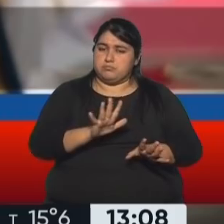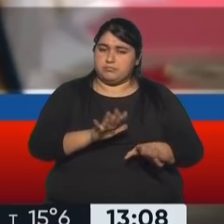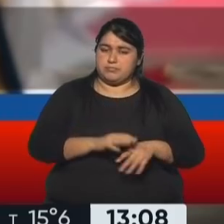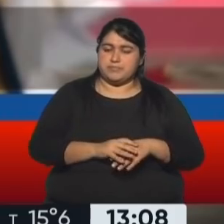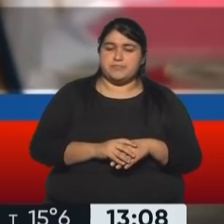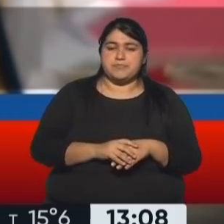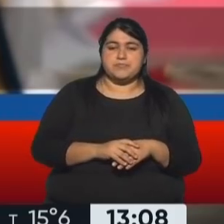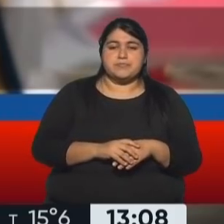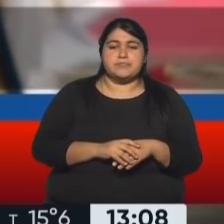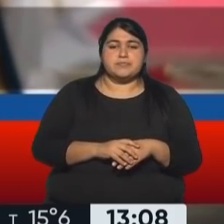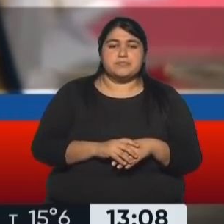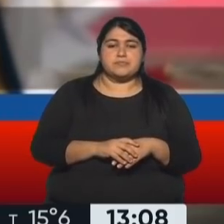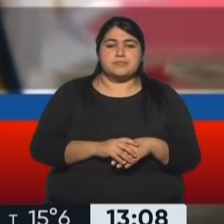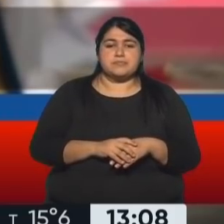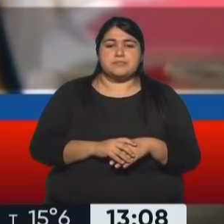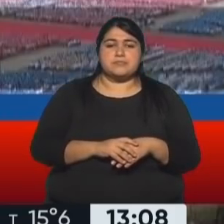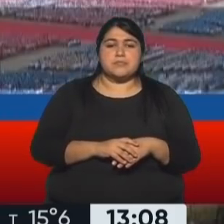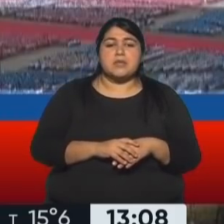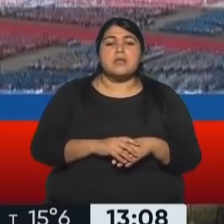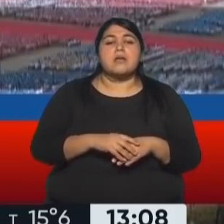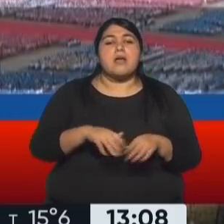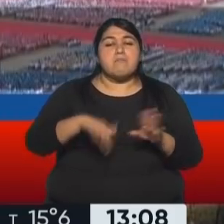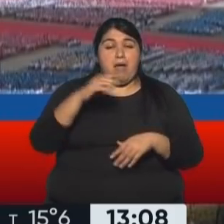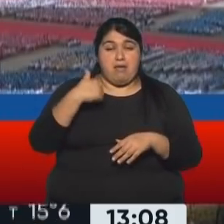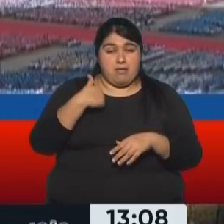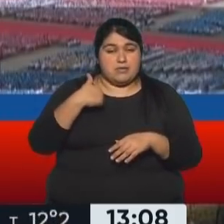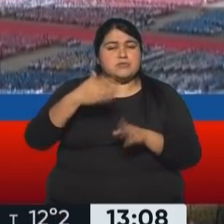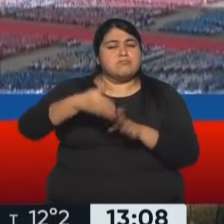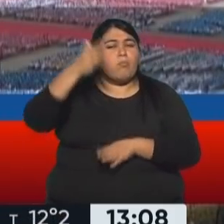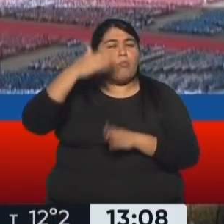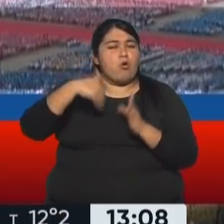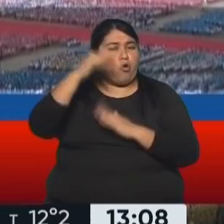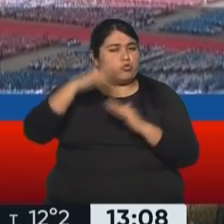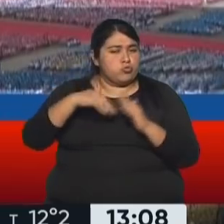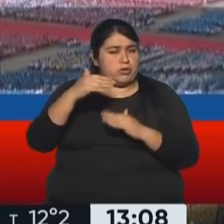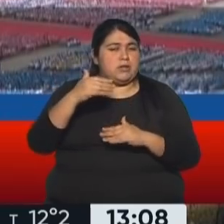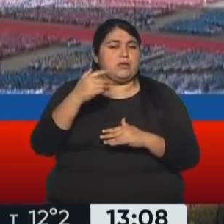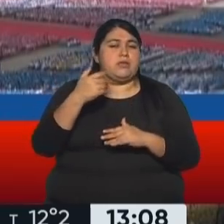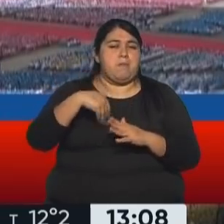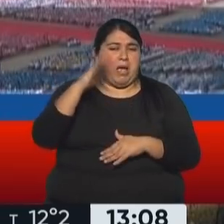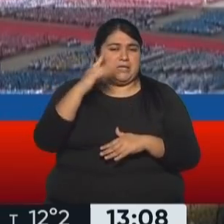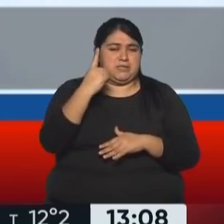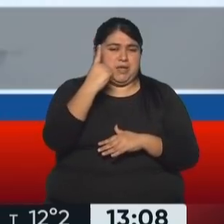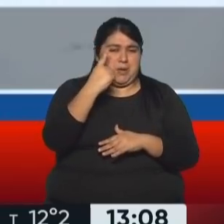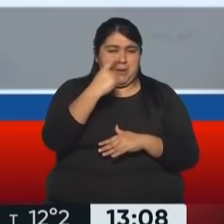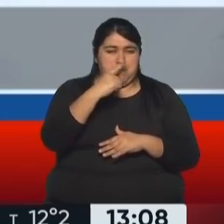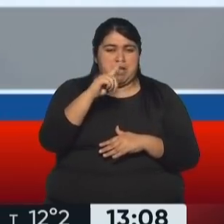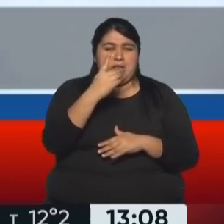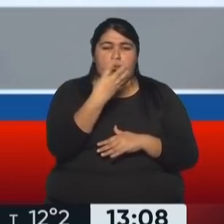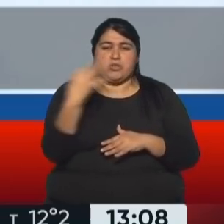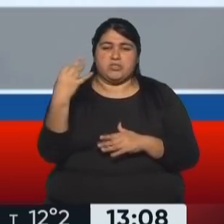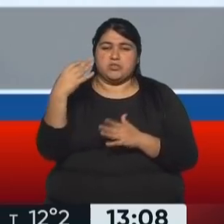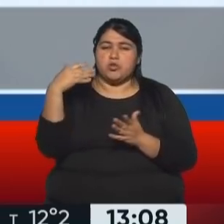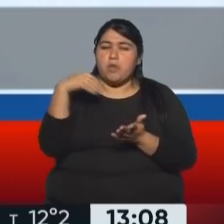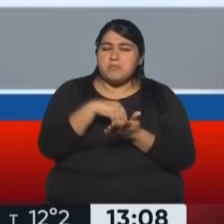多亿中国人民用血肉铸成的钢铁长城面前